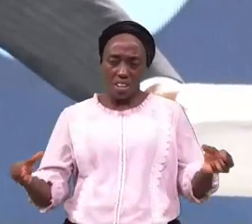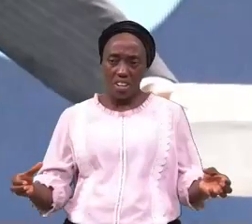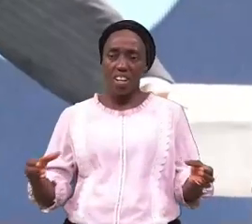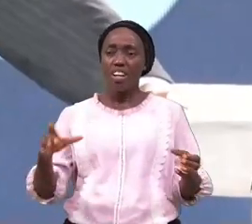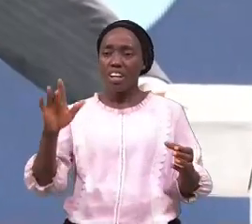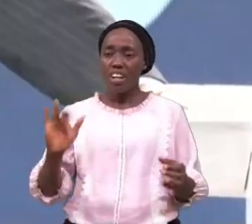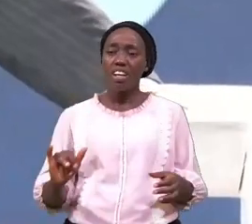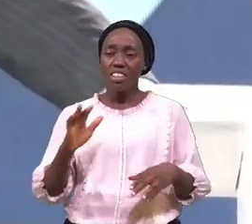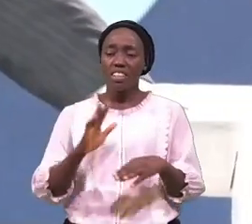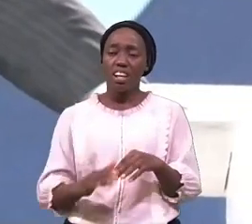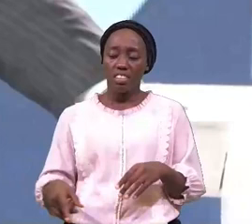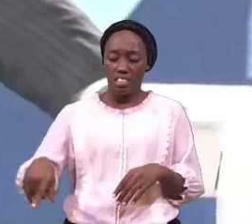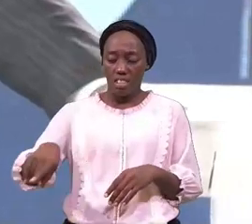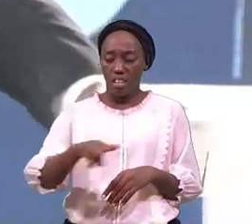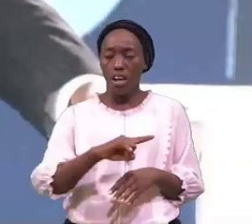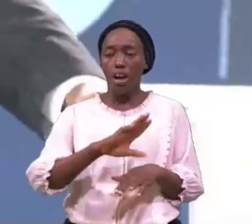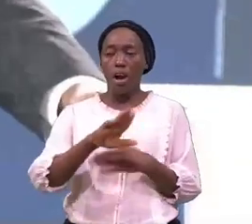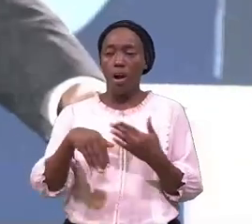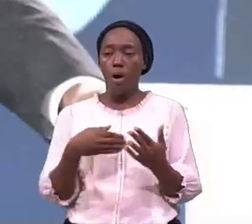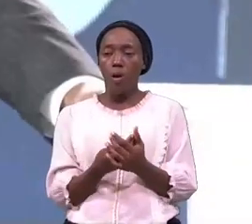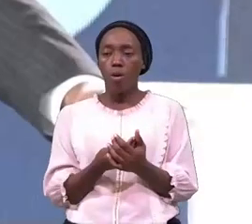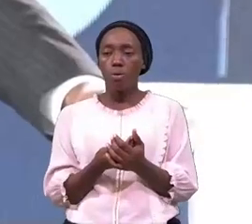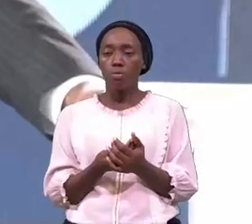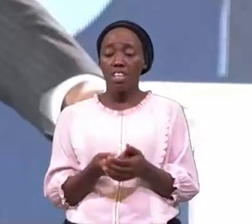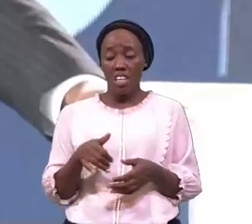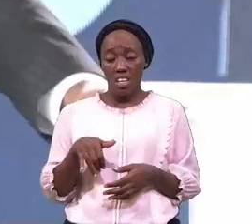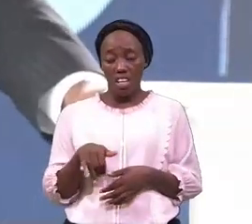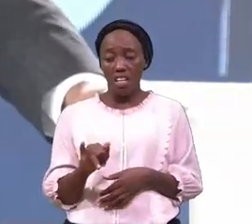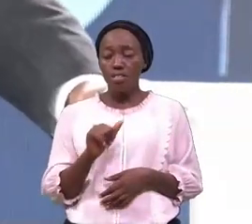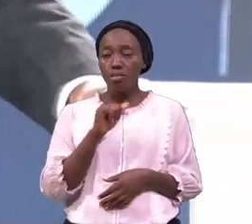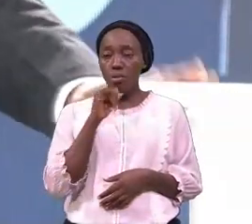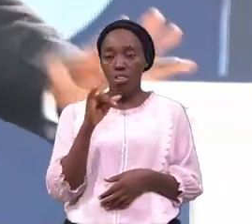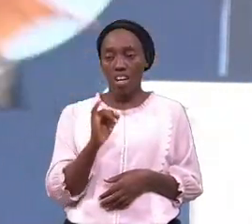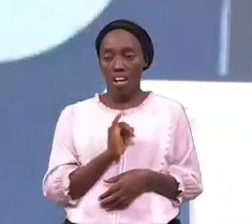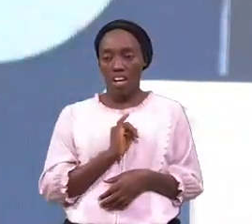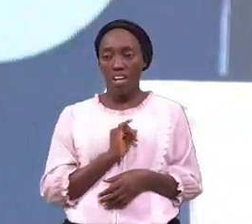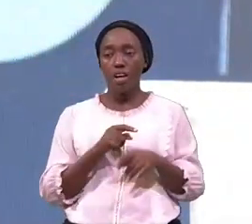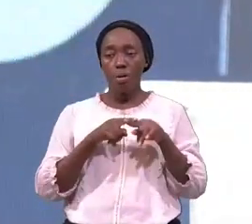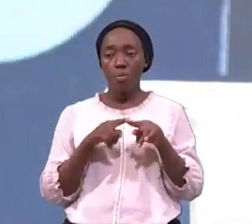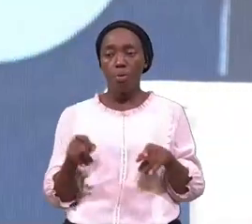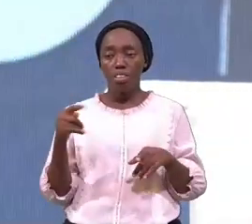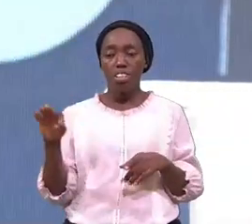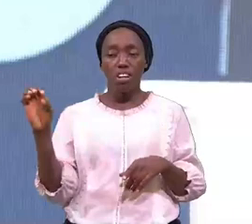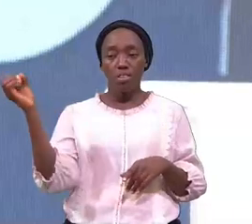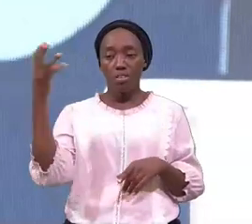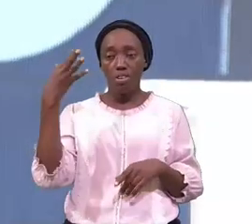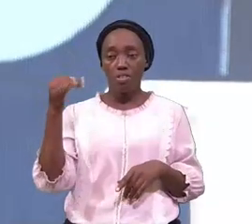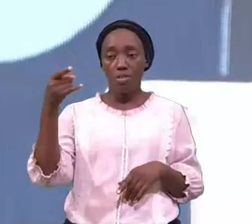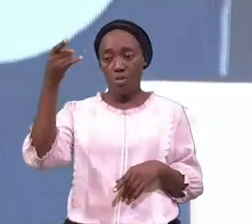Loin de là, j'ai travaillé plus que tous. Non, pas moi toutefois.